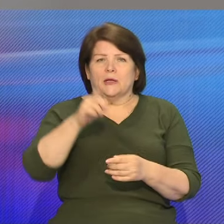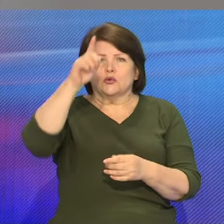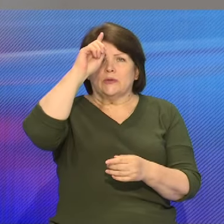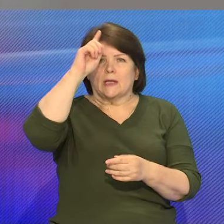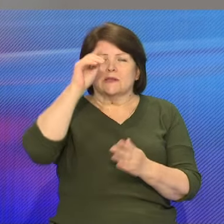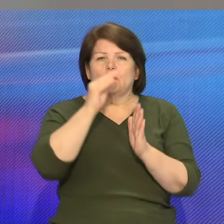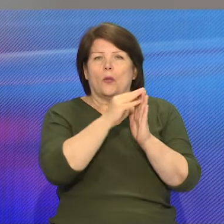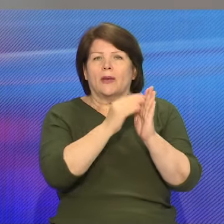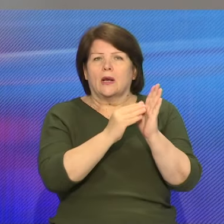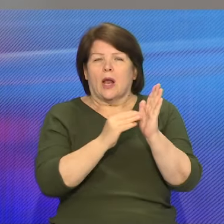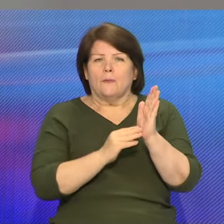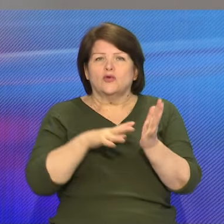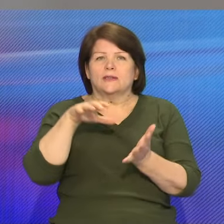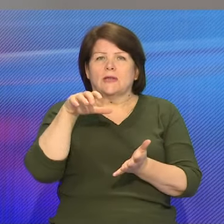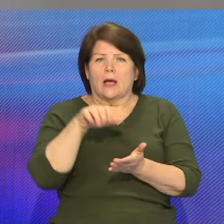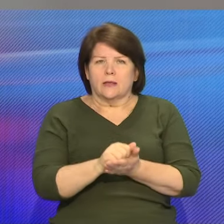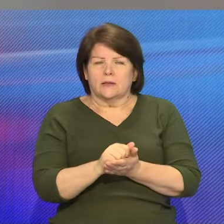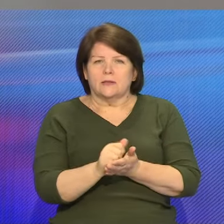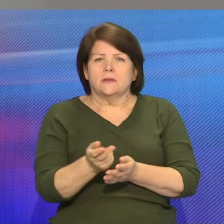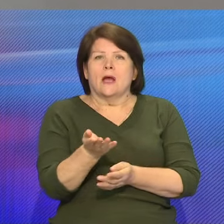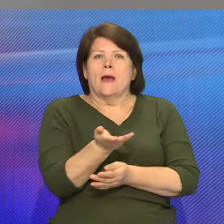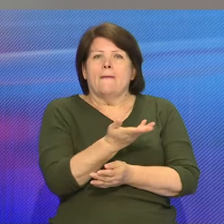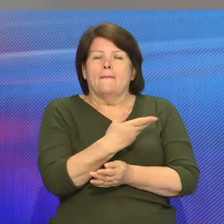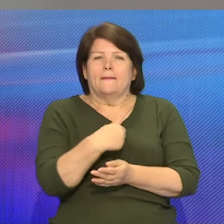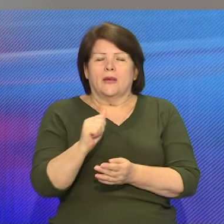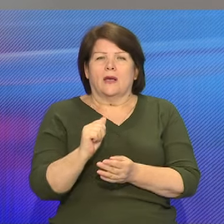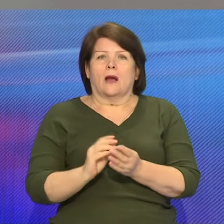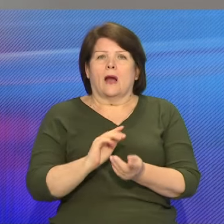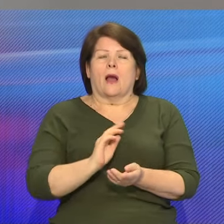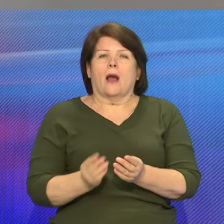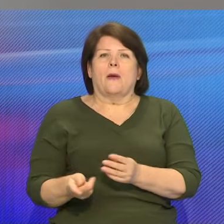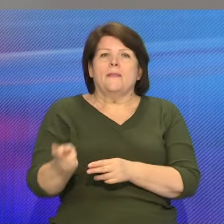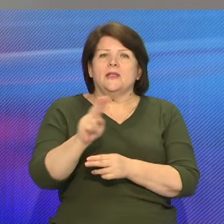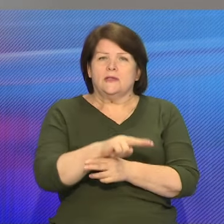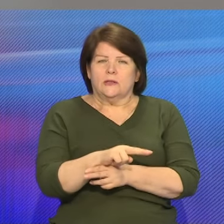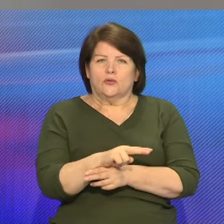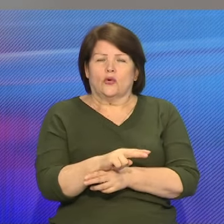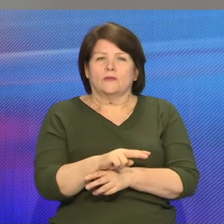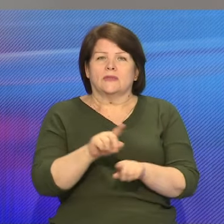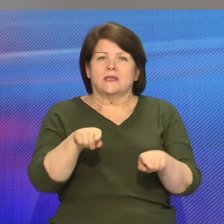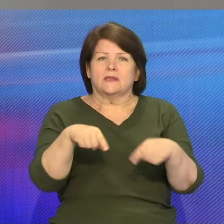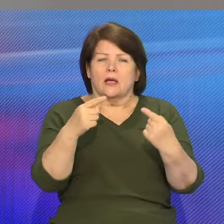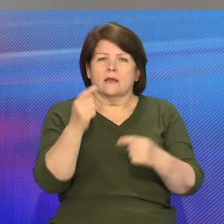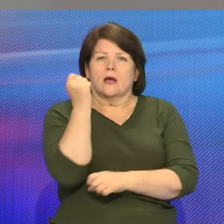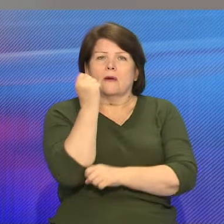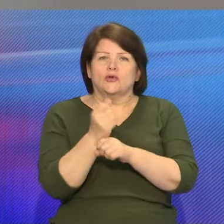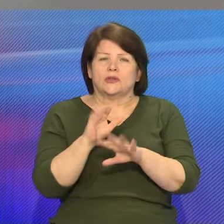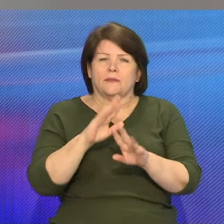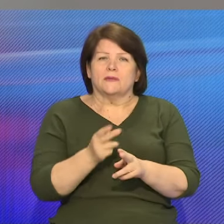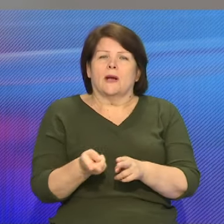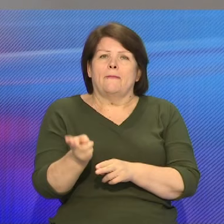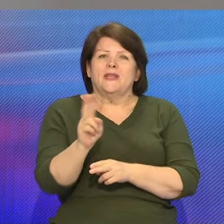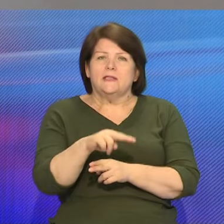государственную программу занятости мы компенсируем создание рабочих мест для инвалидов, мы компенсируем заработную плату